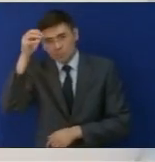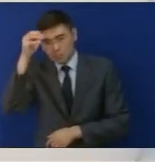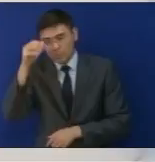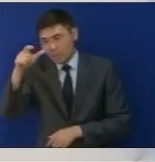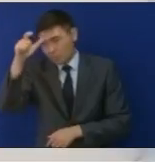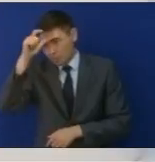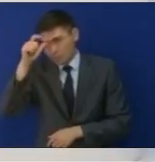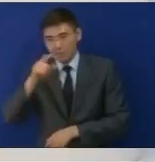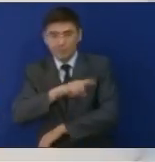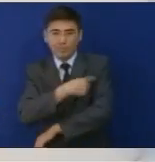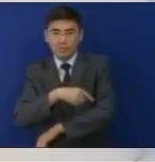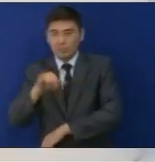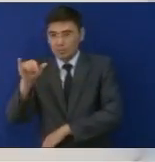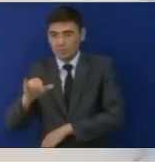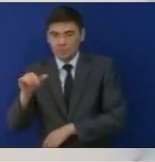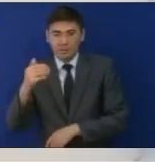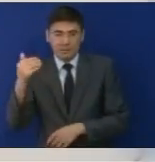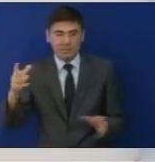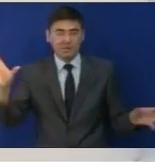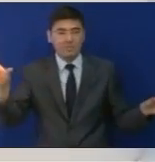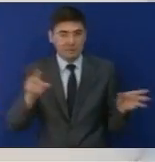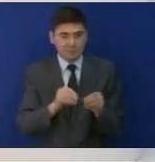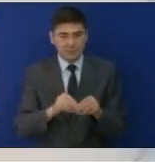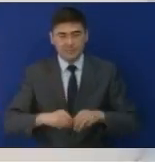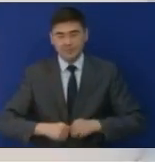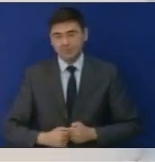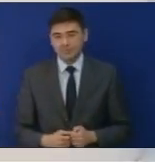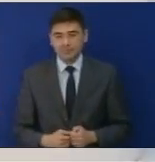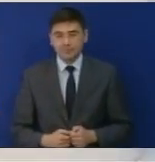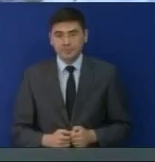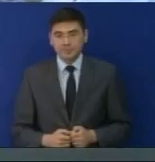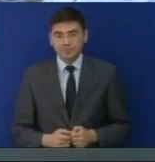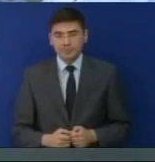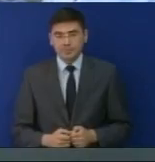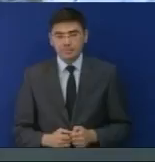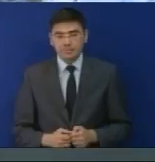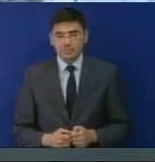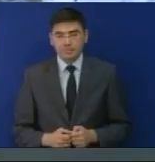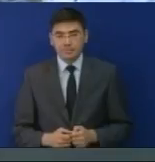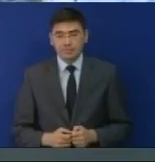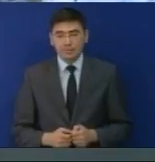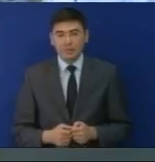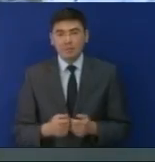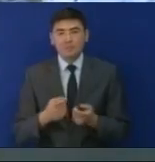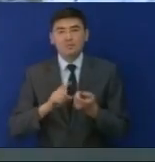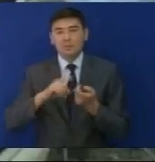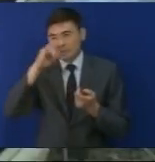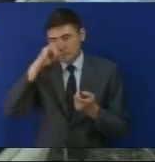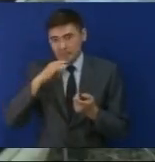турецкого университета Башкент. Подробности у нашей съемочной группы. В рамках реализации стратегии